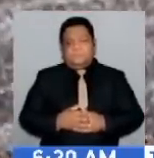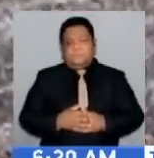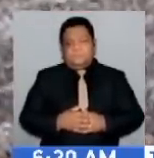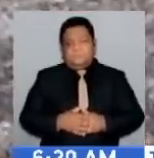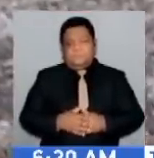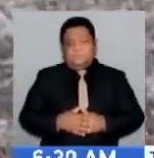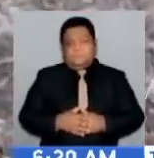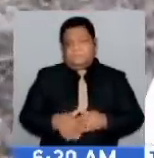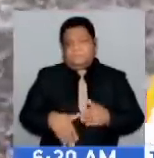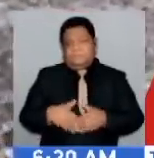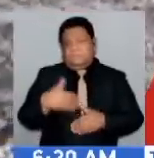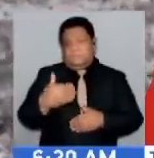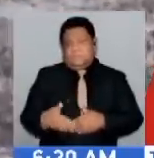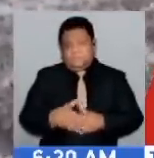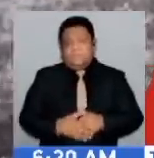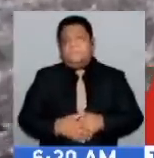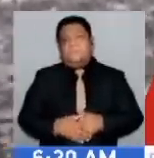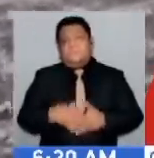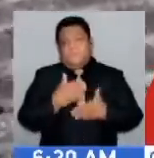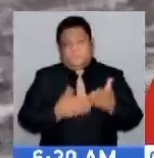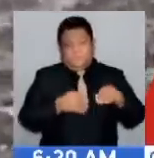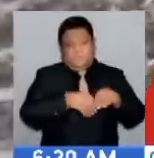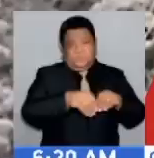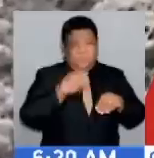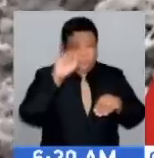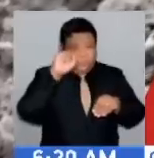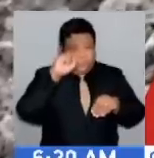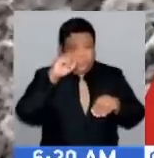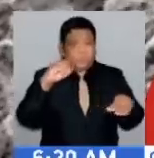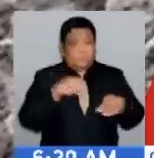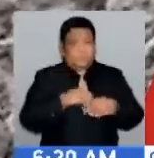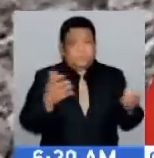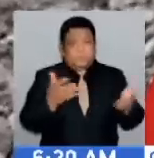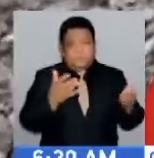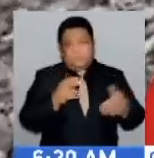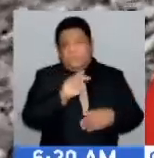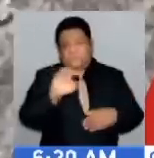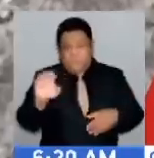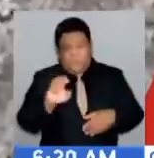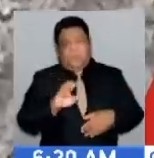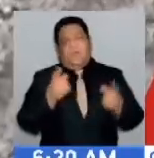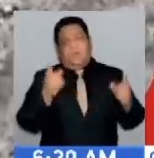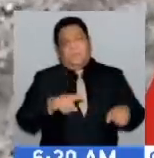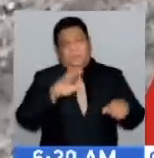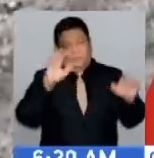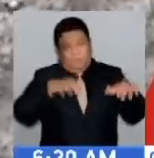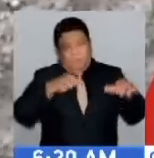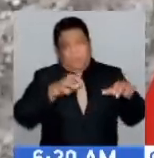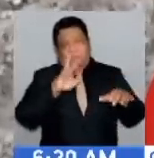Nalubog sa tubig ang ilang tanim na sibuyas sa Bongabon at Gabaldon sa Nueva Ecija dahil sa pag-uulan nitong mga nakaraang